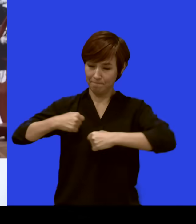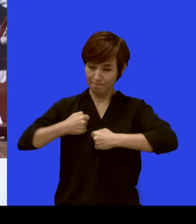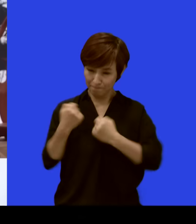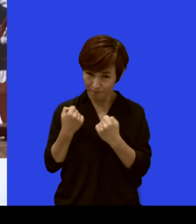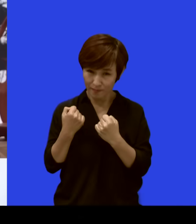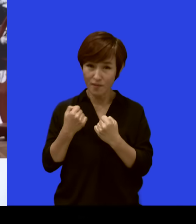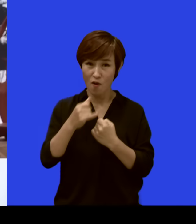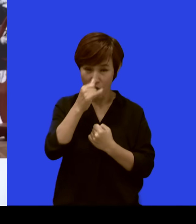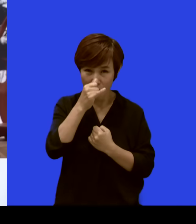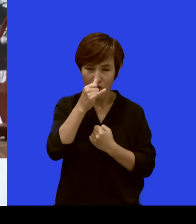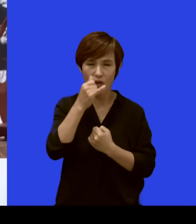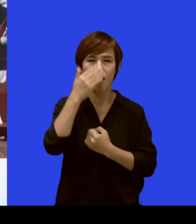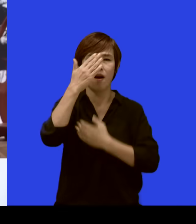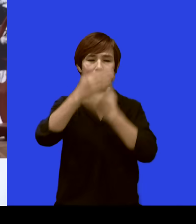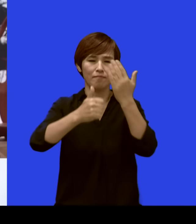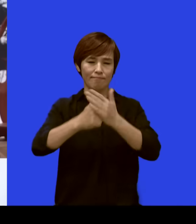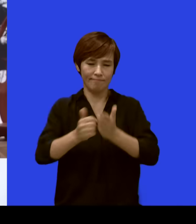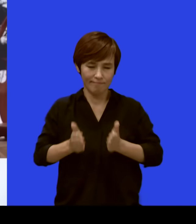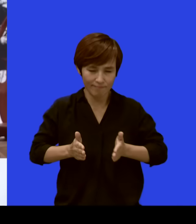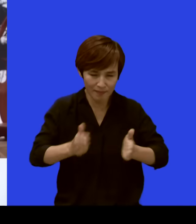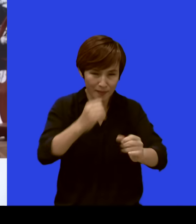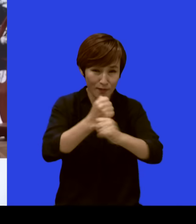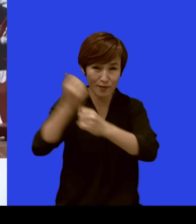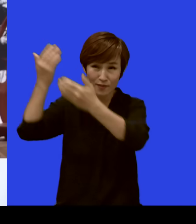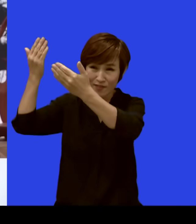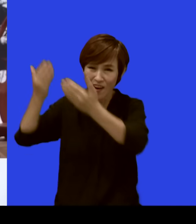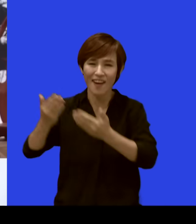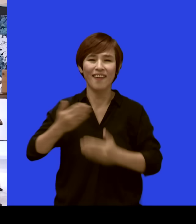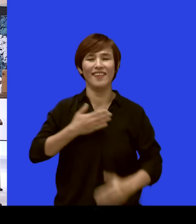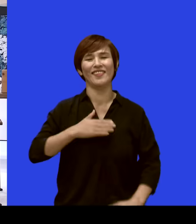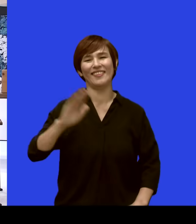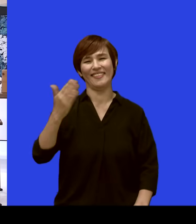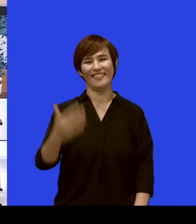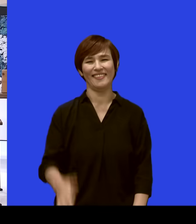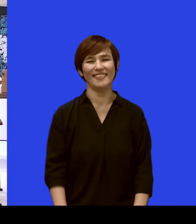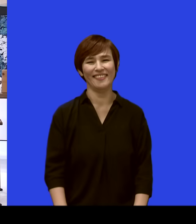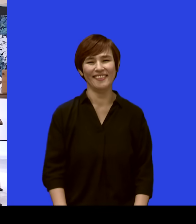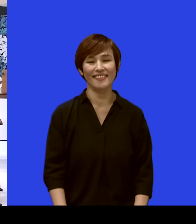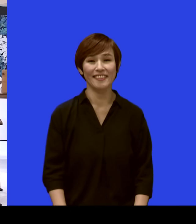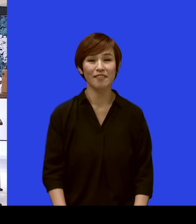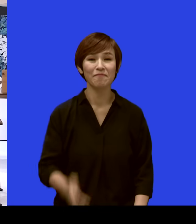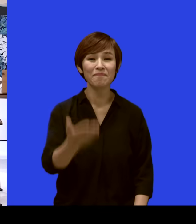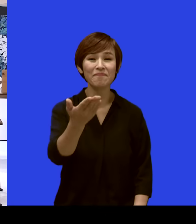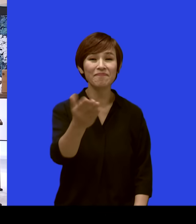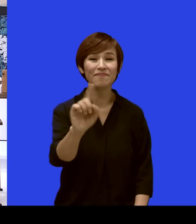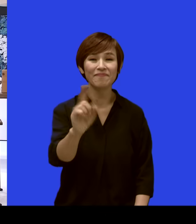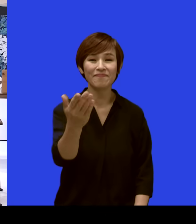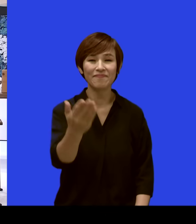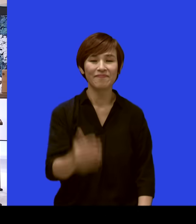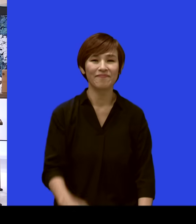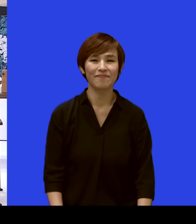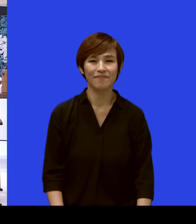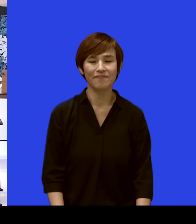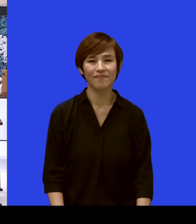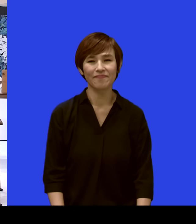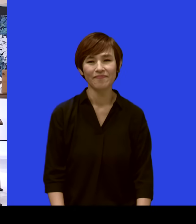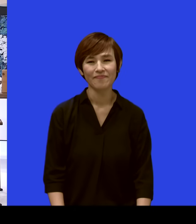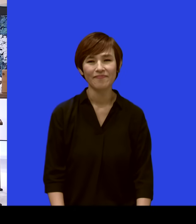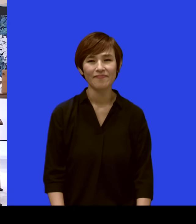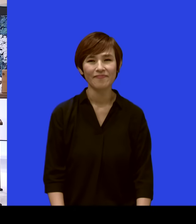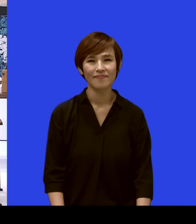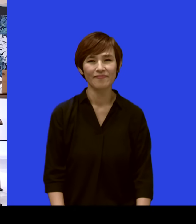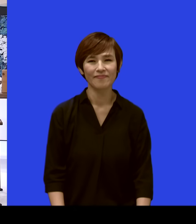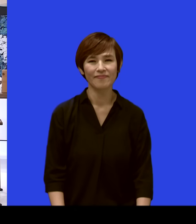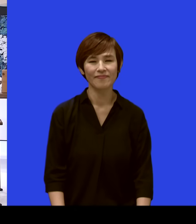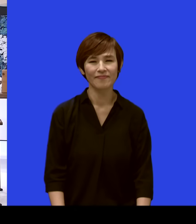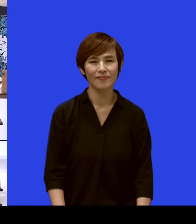어떤 분이신지도 알게 돼서 오늘 진짜 많이 배운 것 같습니다. 예. 우리 정수영 씨 어떠셨어요? 네. 아니 저는 그